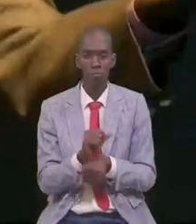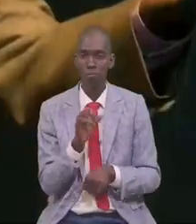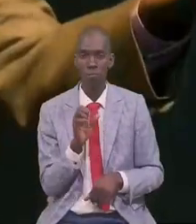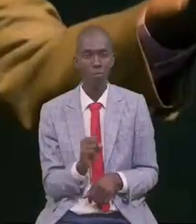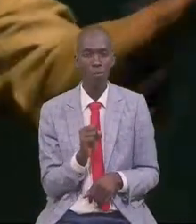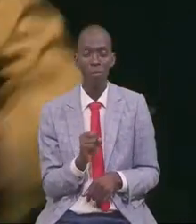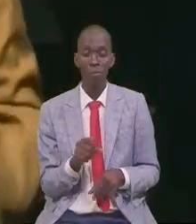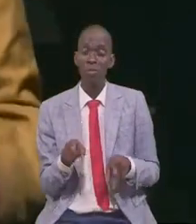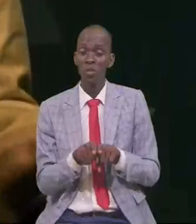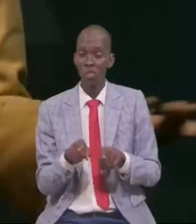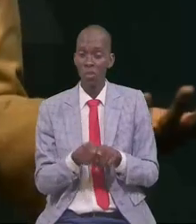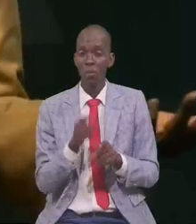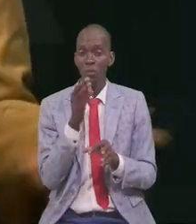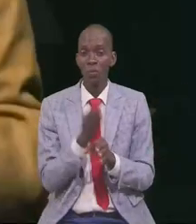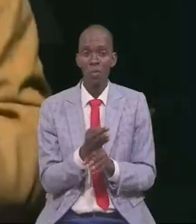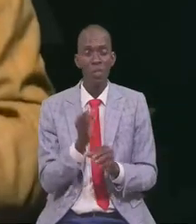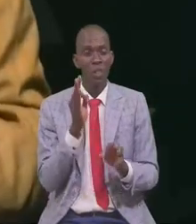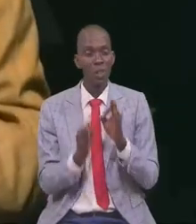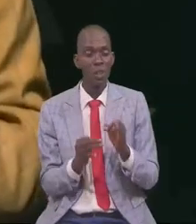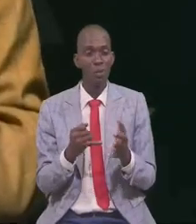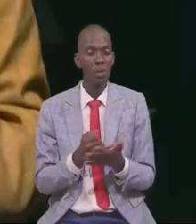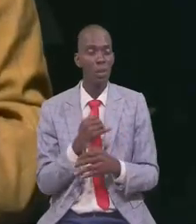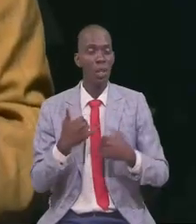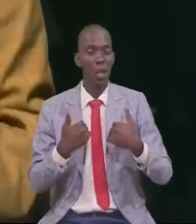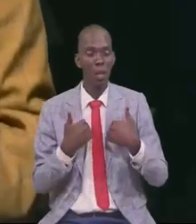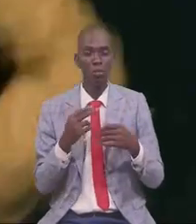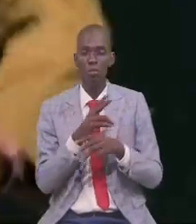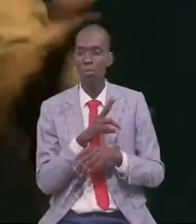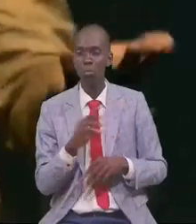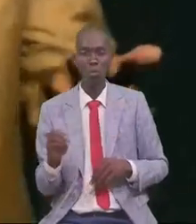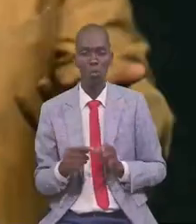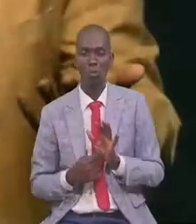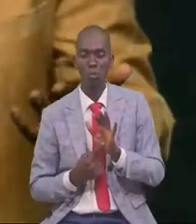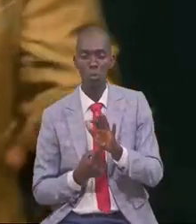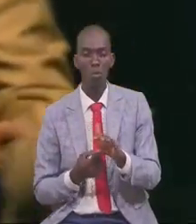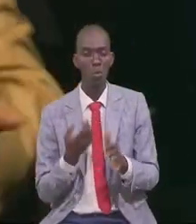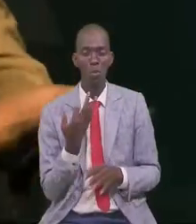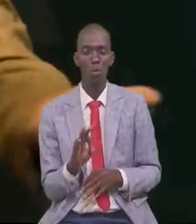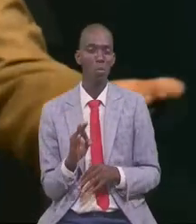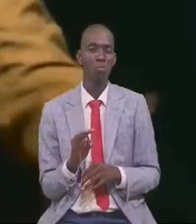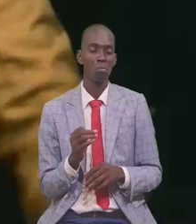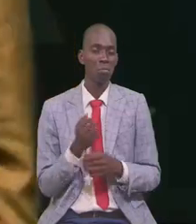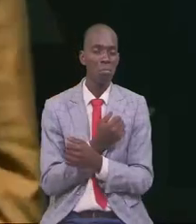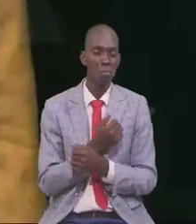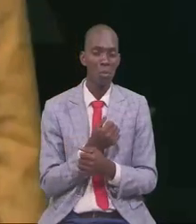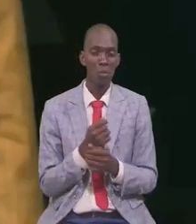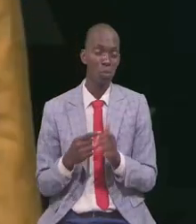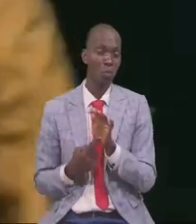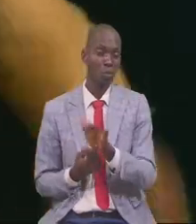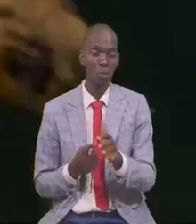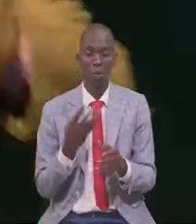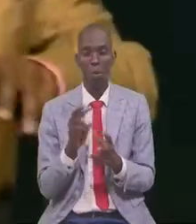foi, si elle n'a pas elle n'a pas d'expression, ainsi, la foi, si elle n'a pas les